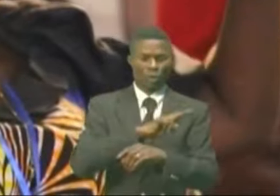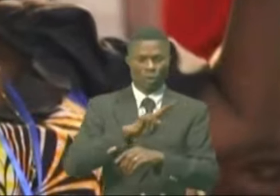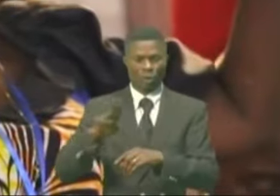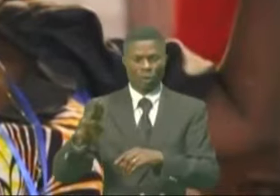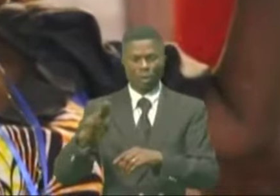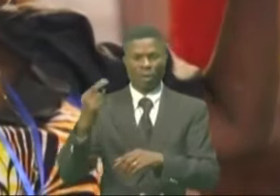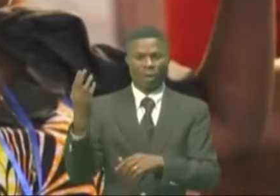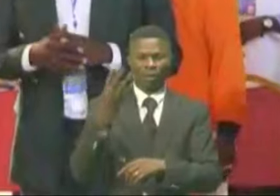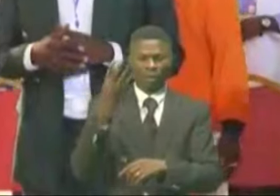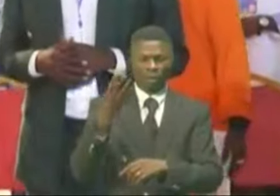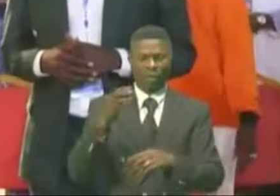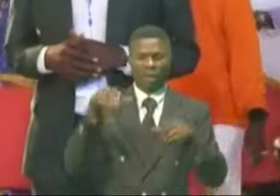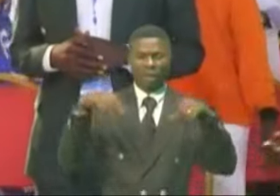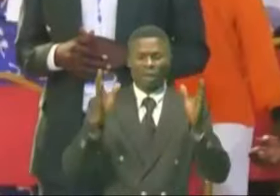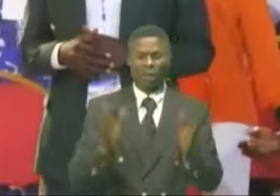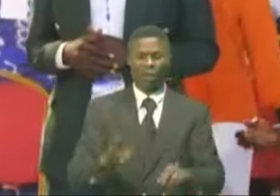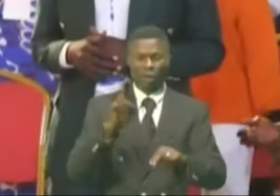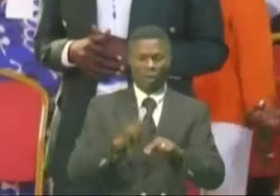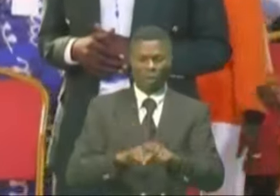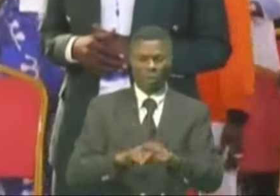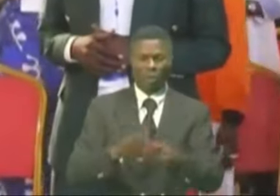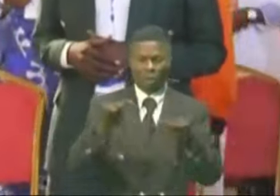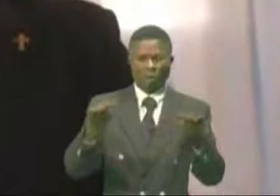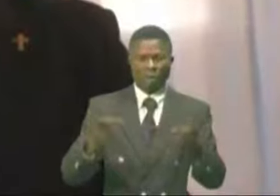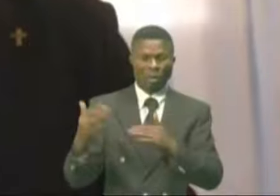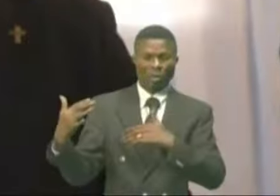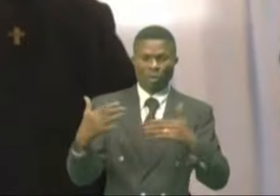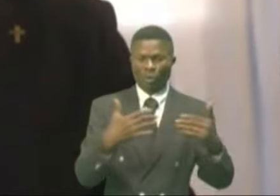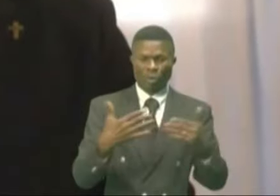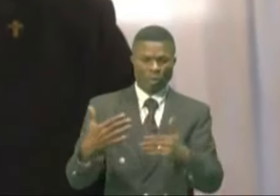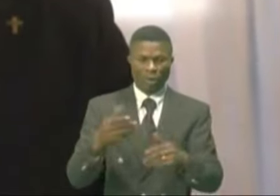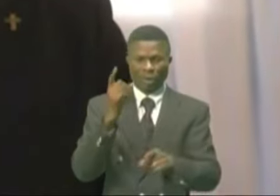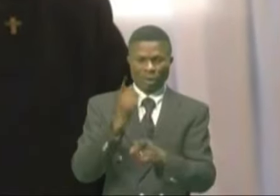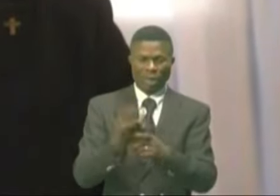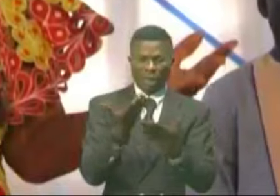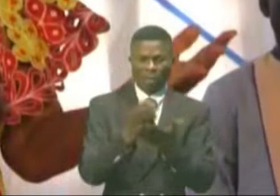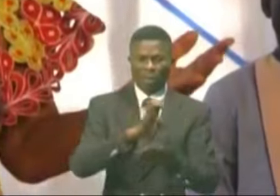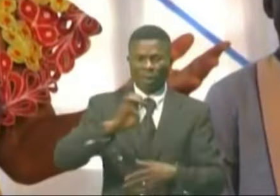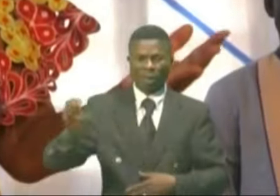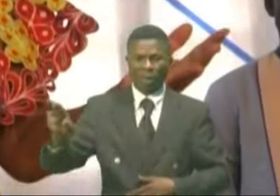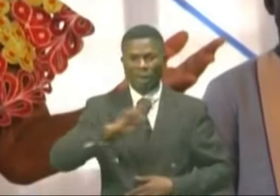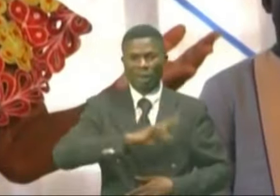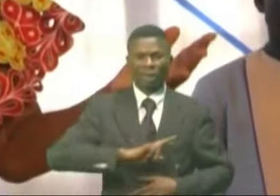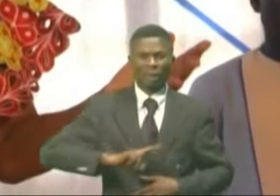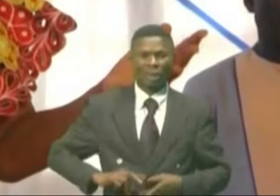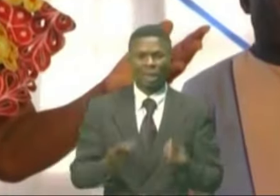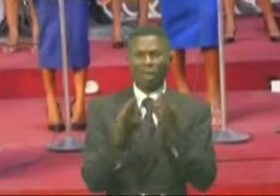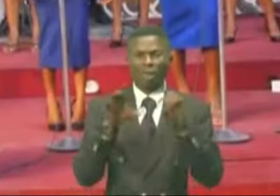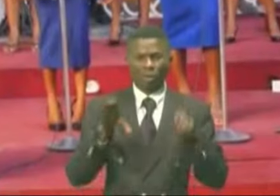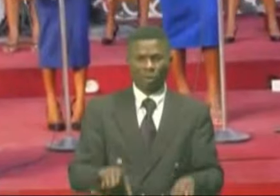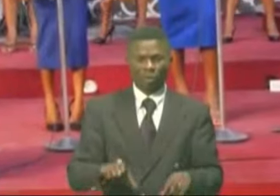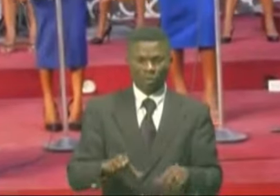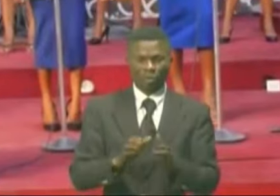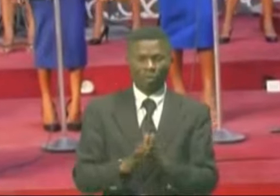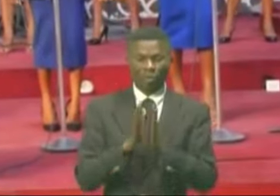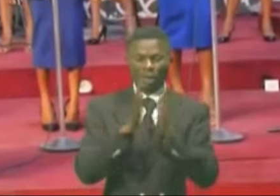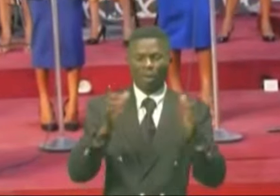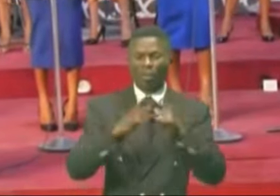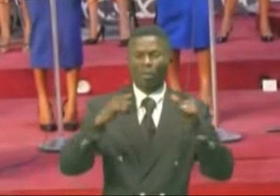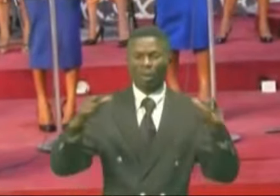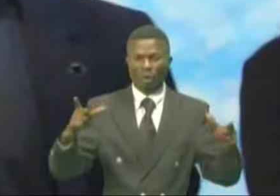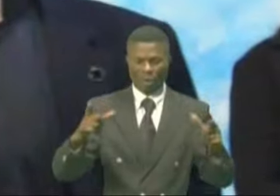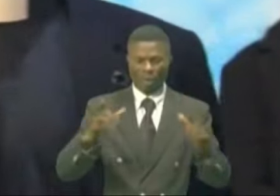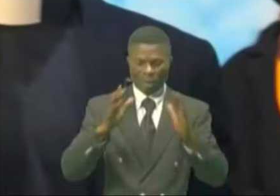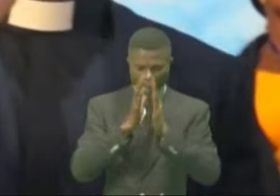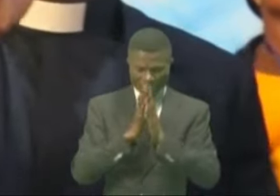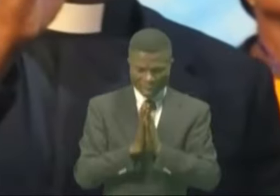des Congolais habitant les milieux de guerre, précisément à l'est de la République démocratique du Congo. Cette grande cérémonie dominicale